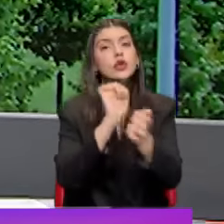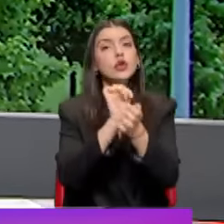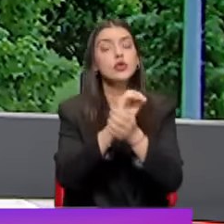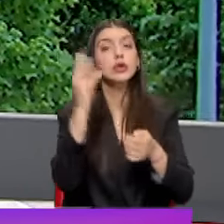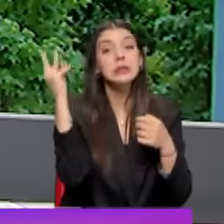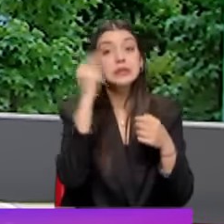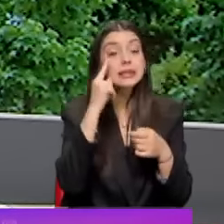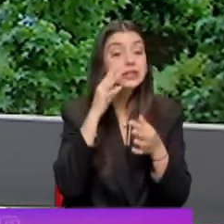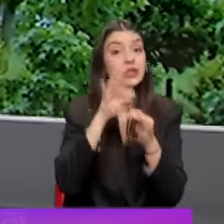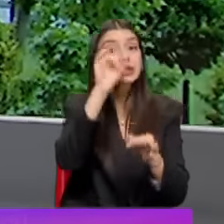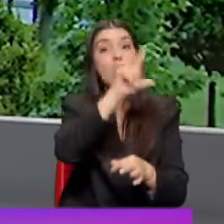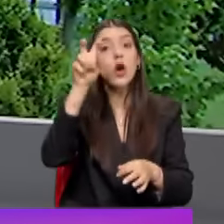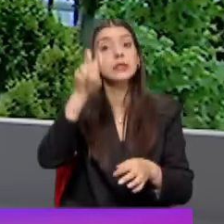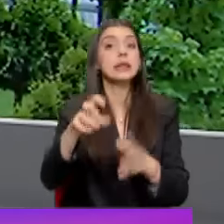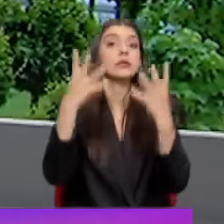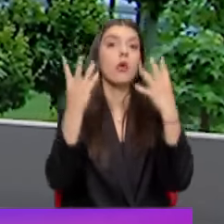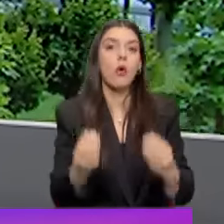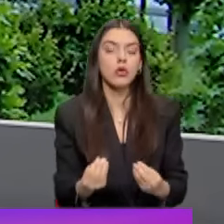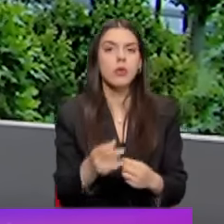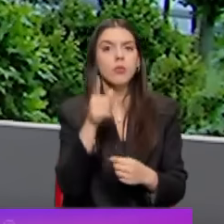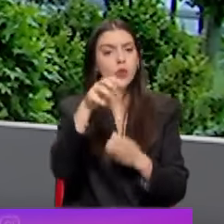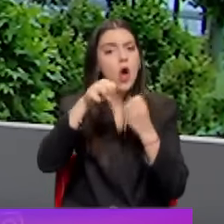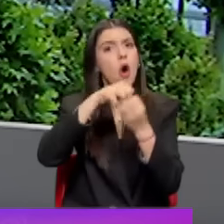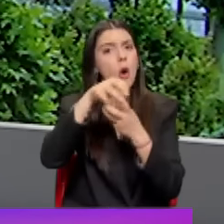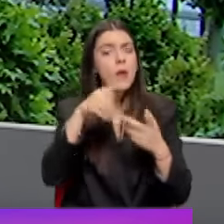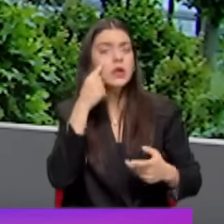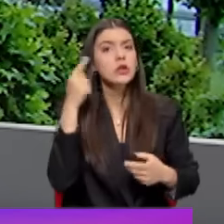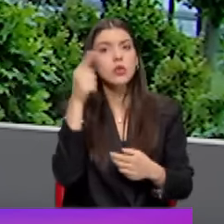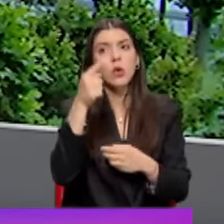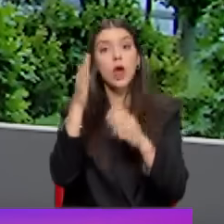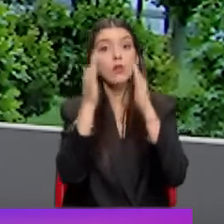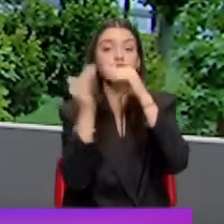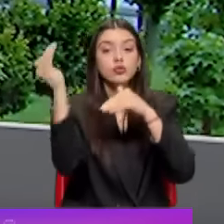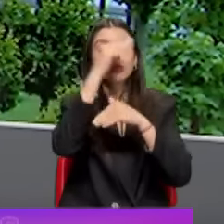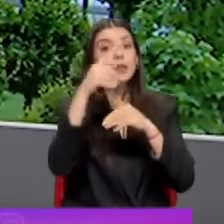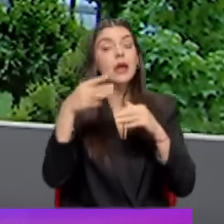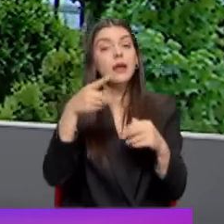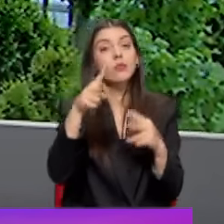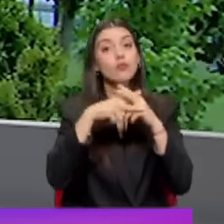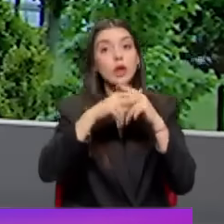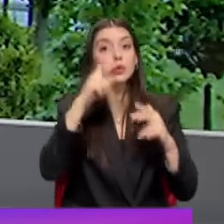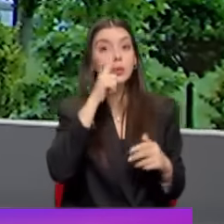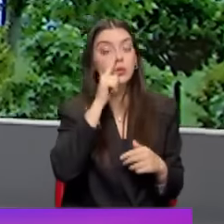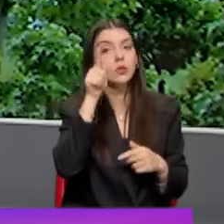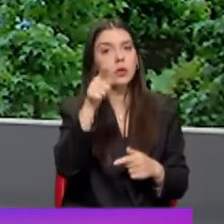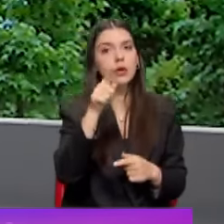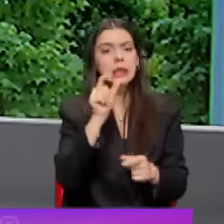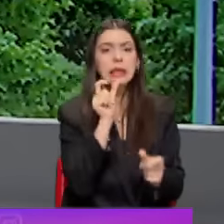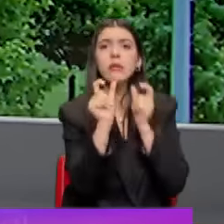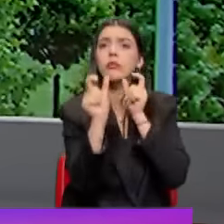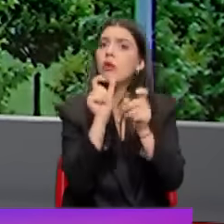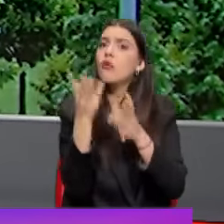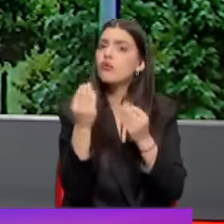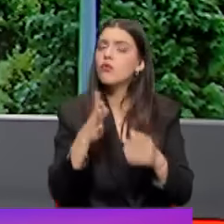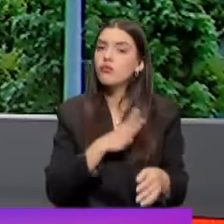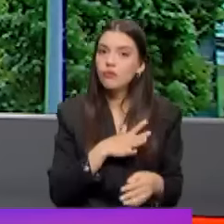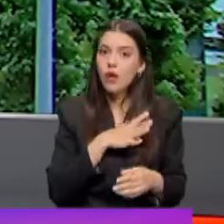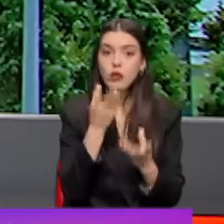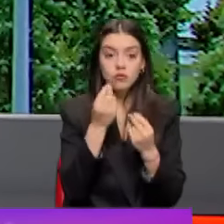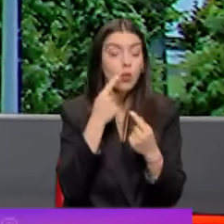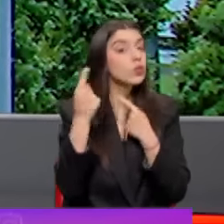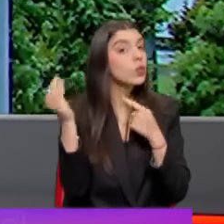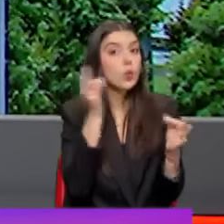inmiş oldu şimdi bu operasyonu gerçekleştiren üst düzey emniyet müdürleri ile ilgili bir sürü iddia e ortalıkta